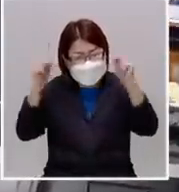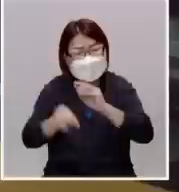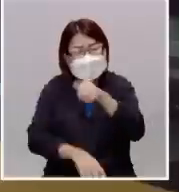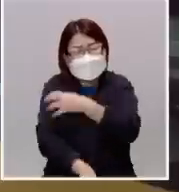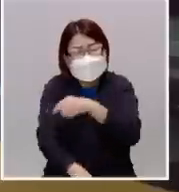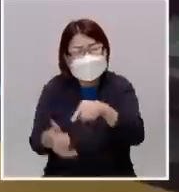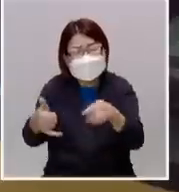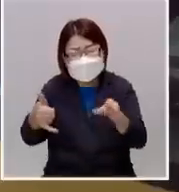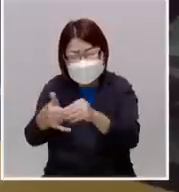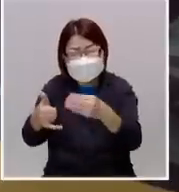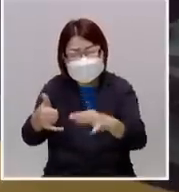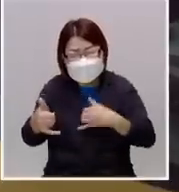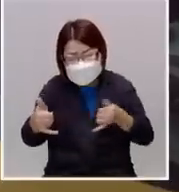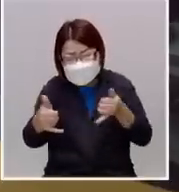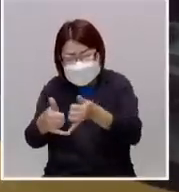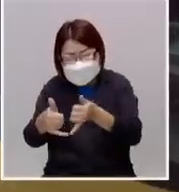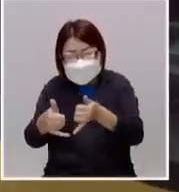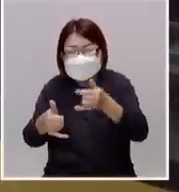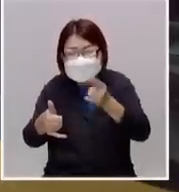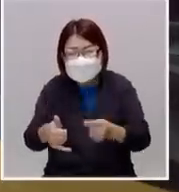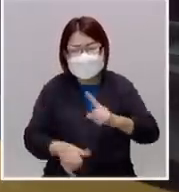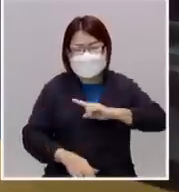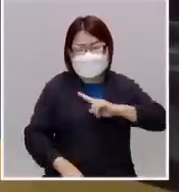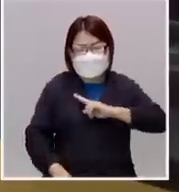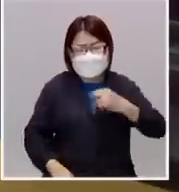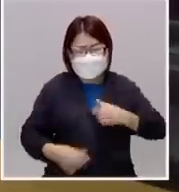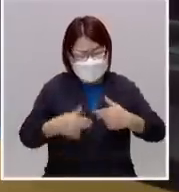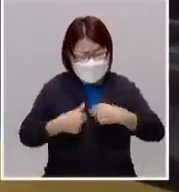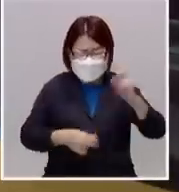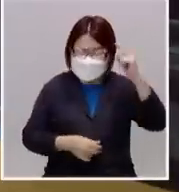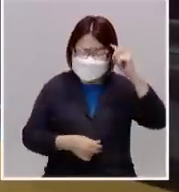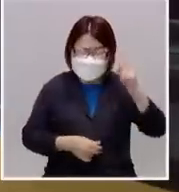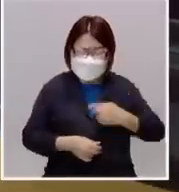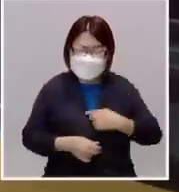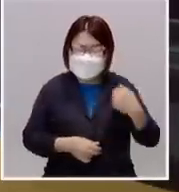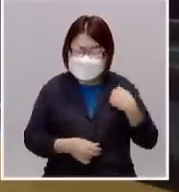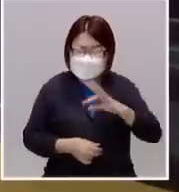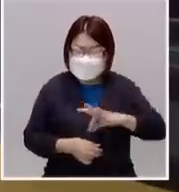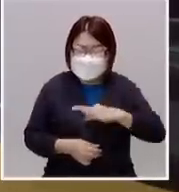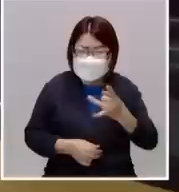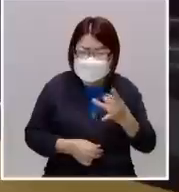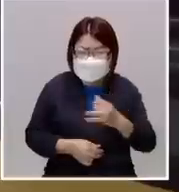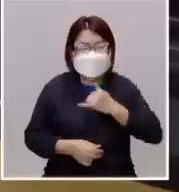ที่ผ่านมาขอให้สังเกตอาการแล้วเข้ารับการตรวจหาเชื้อโควิด-19 ด้วยนะคะ